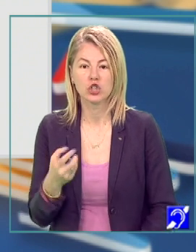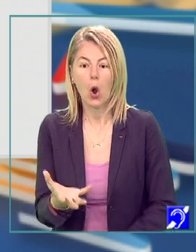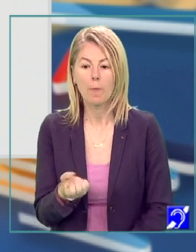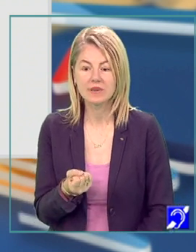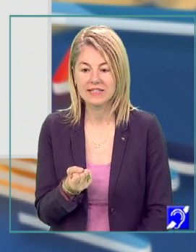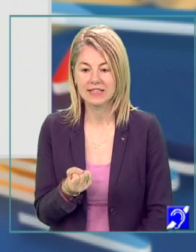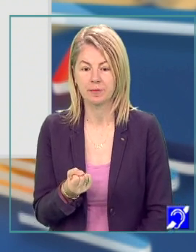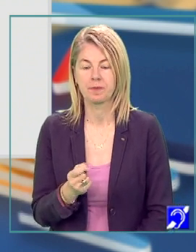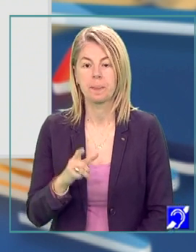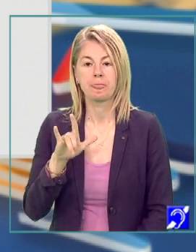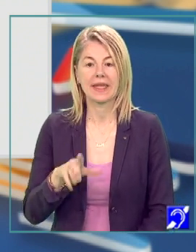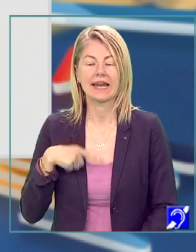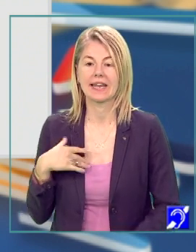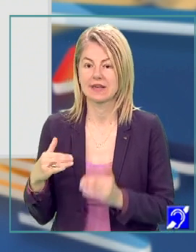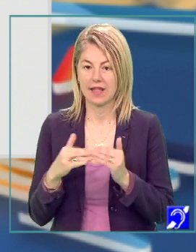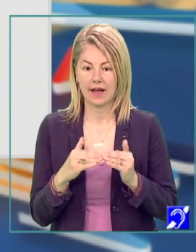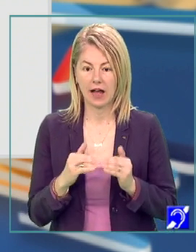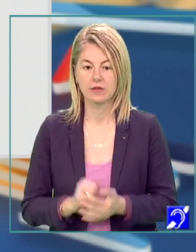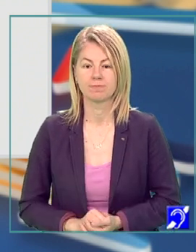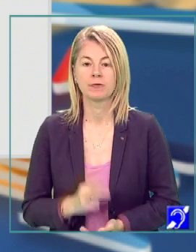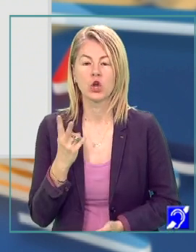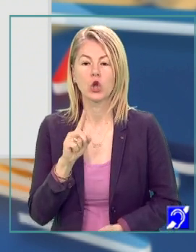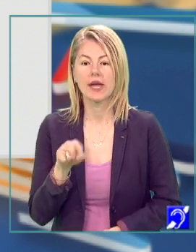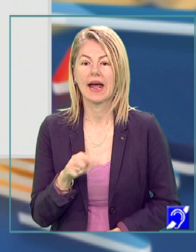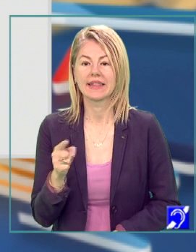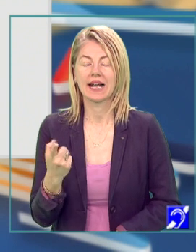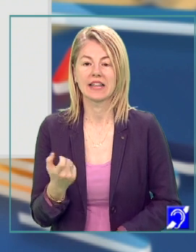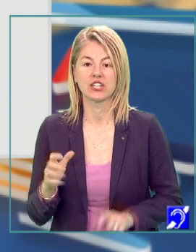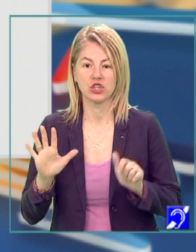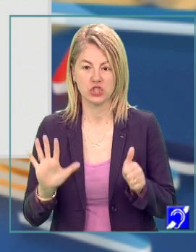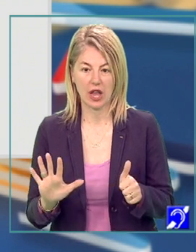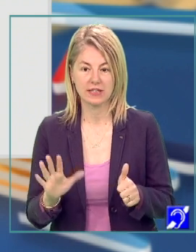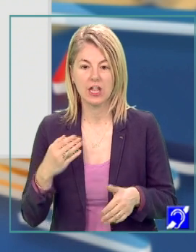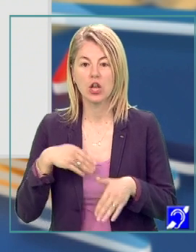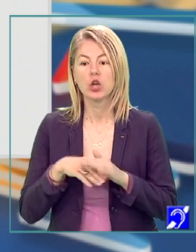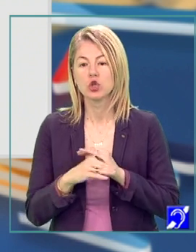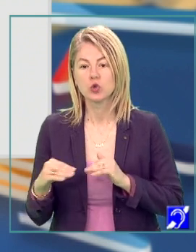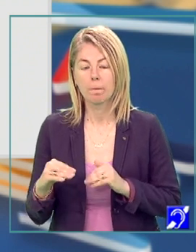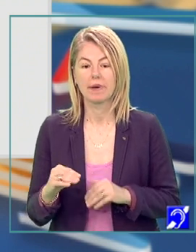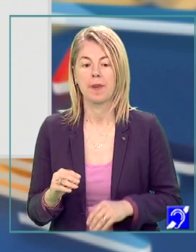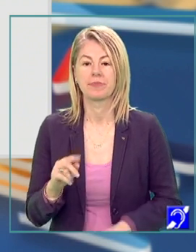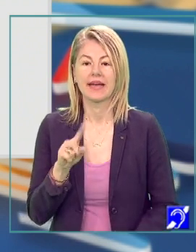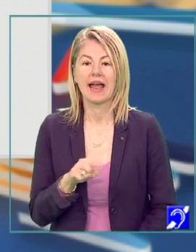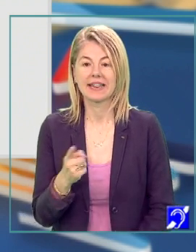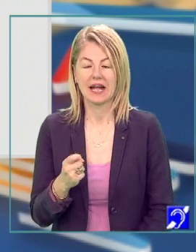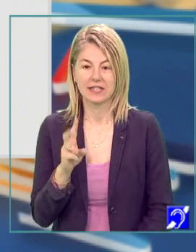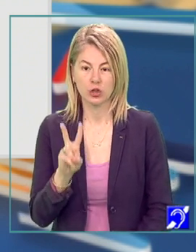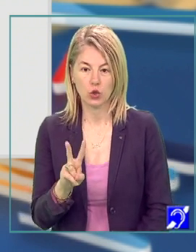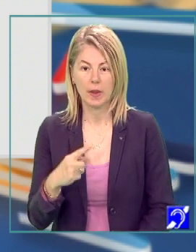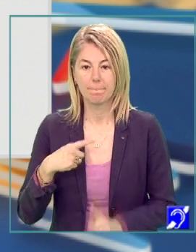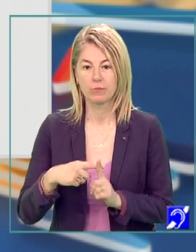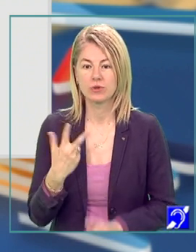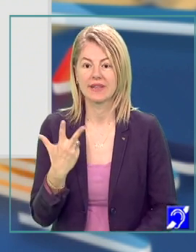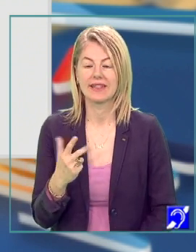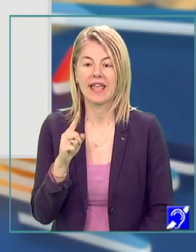obținem. Y este egal cu 2 radical din 6 supraradical din 2 plus